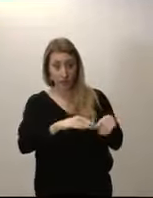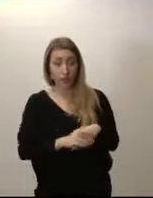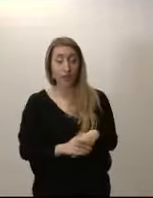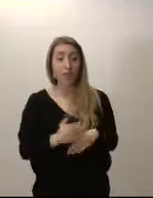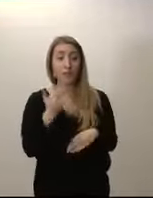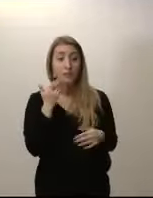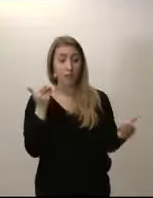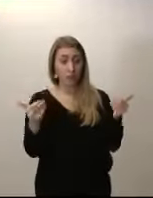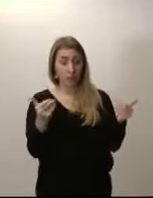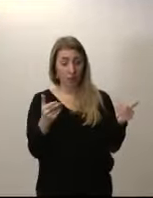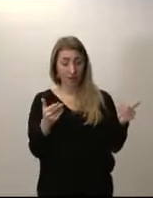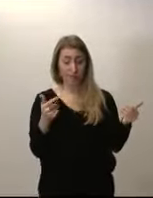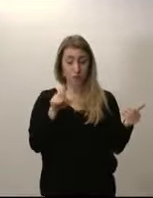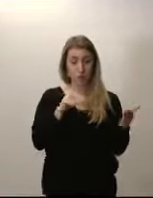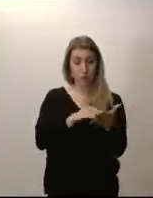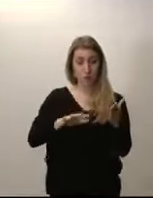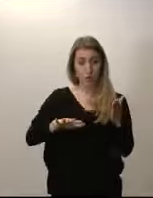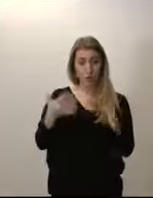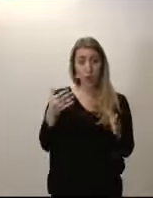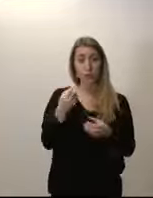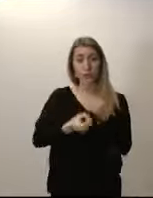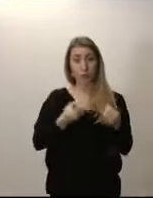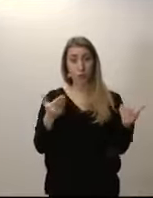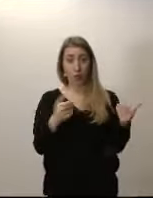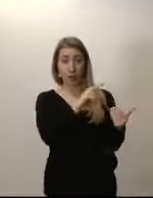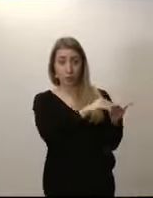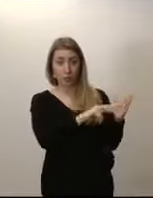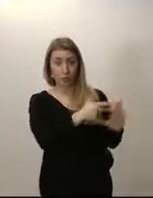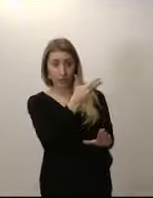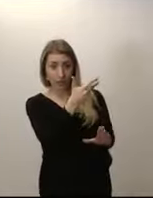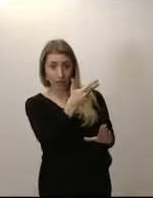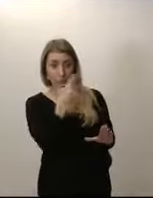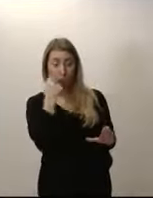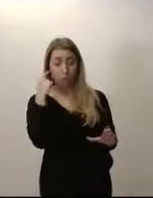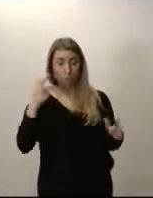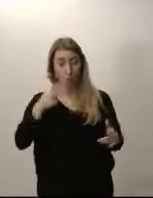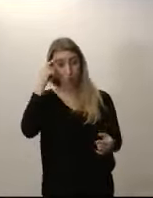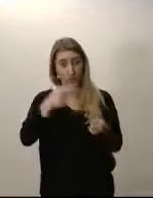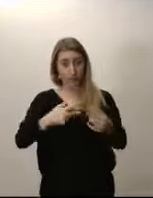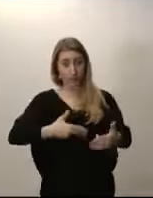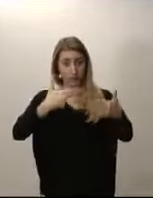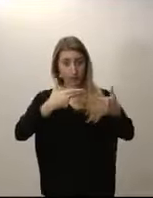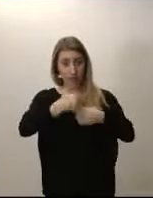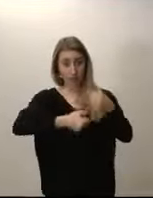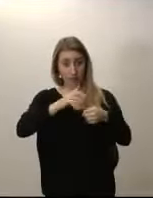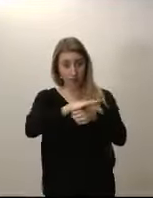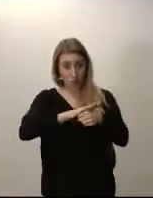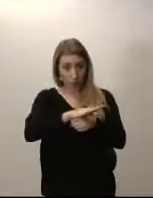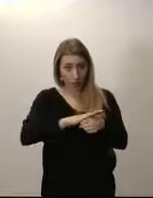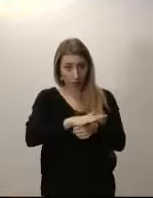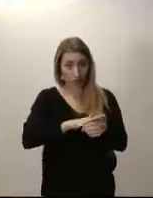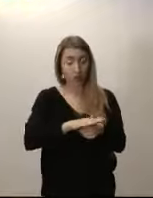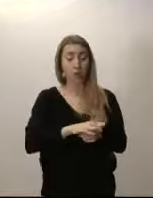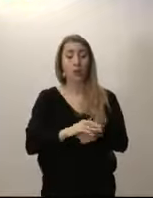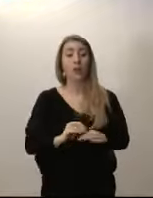on regarde 2015 par rapport à 2013, pour avoir à chaque fois une année complète, la baisse des